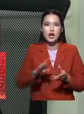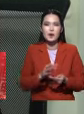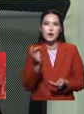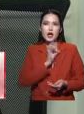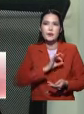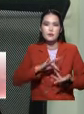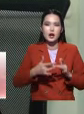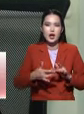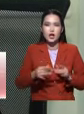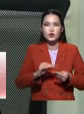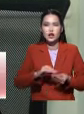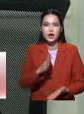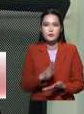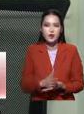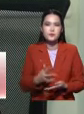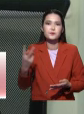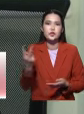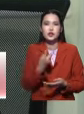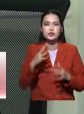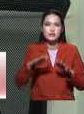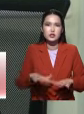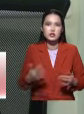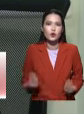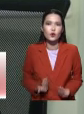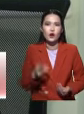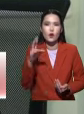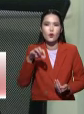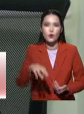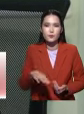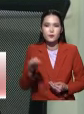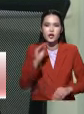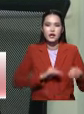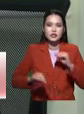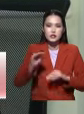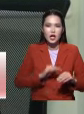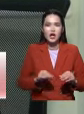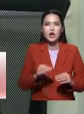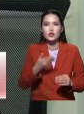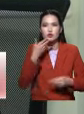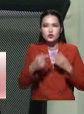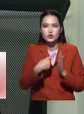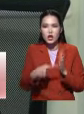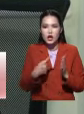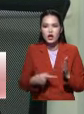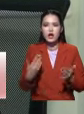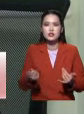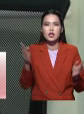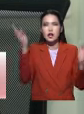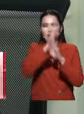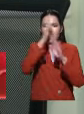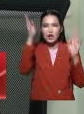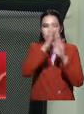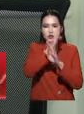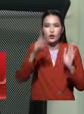бойынша сұрақтар. Екіншісі ол тұрғын үй коммуналдық шаруашылық саласындағы сұрақтар. Үшіншісі ол